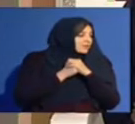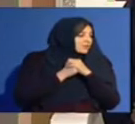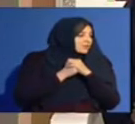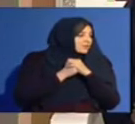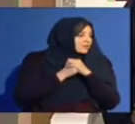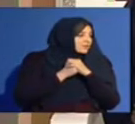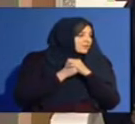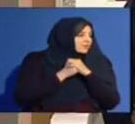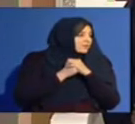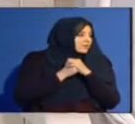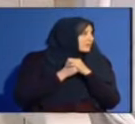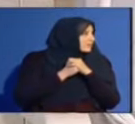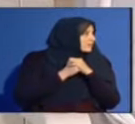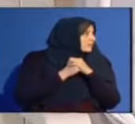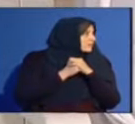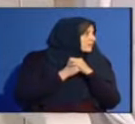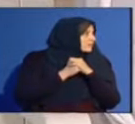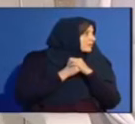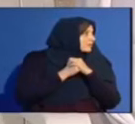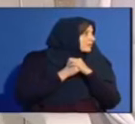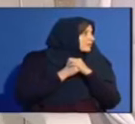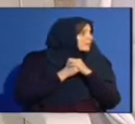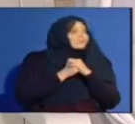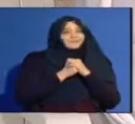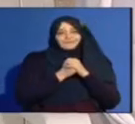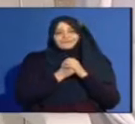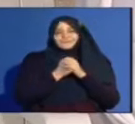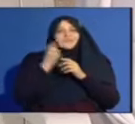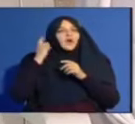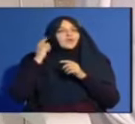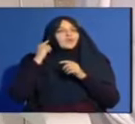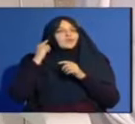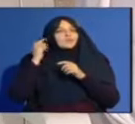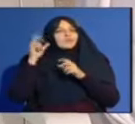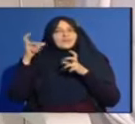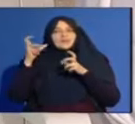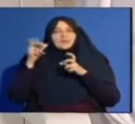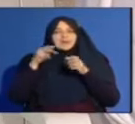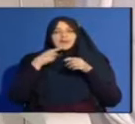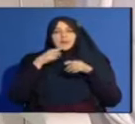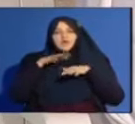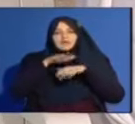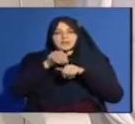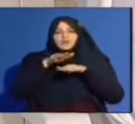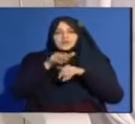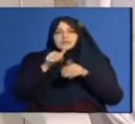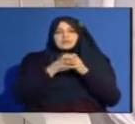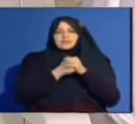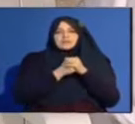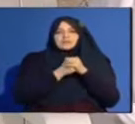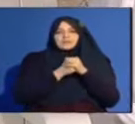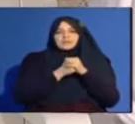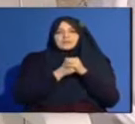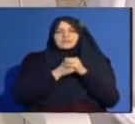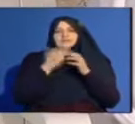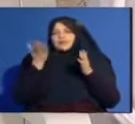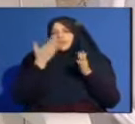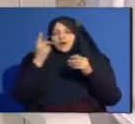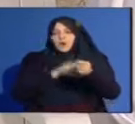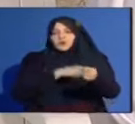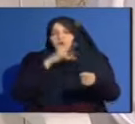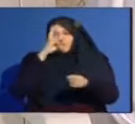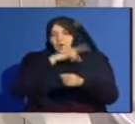كمل يسترسلي في الكلام يا زكية. شيخك وعجوزتك ماتوا ثم عندكم في فرنسا. عندها بزاف. طيب